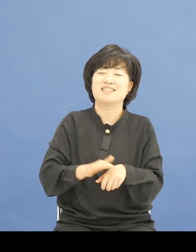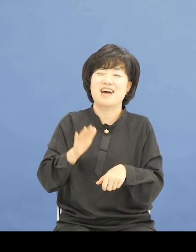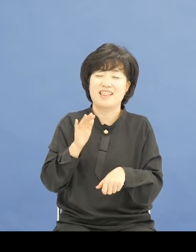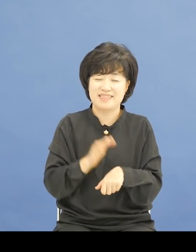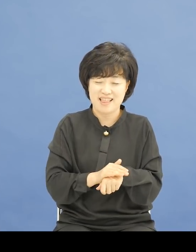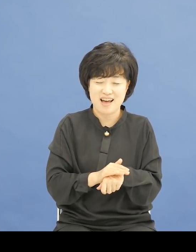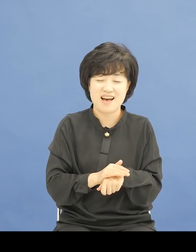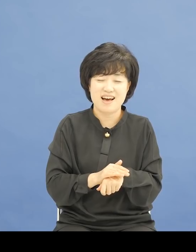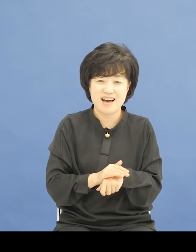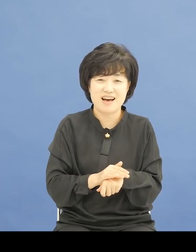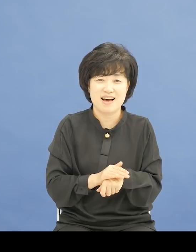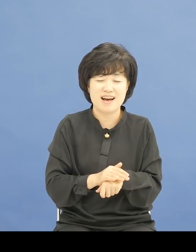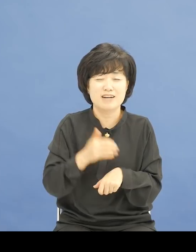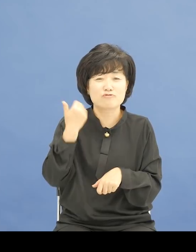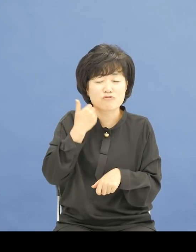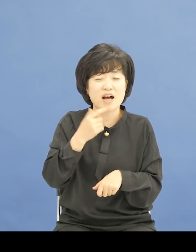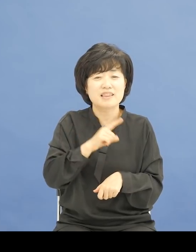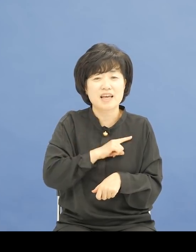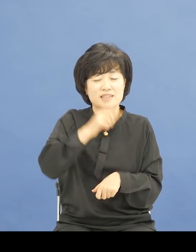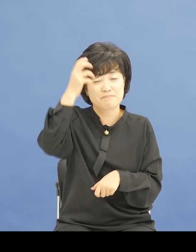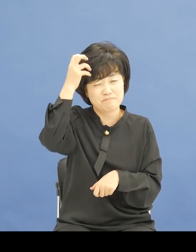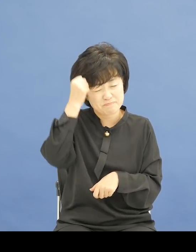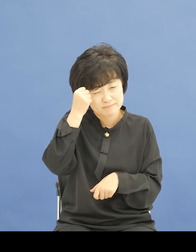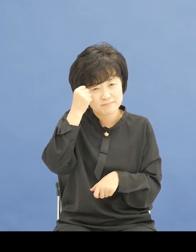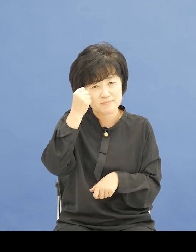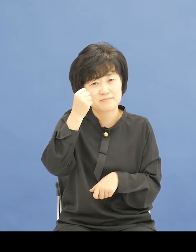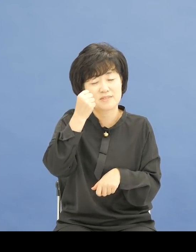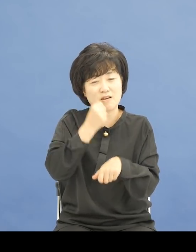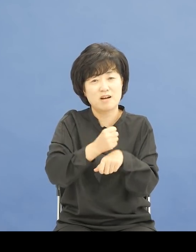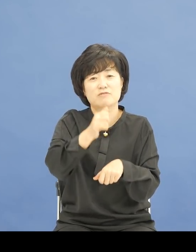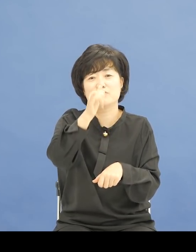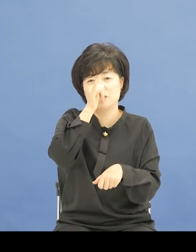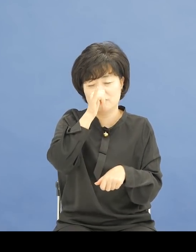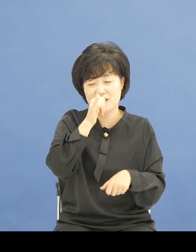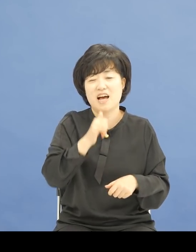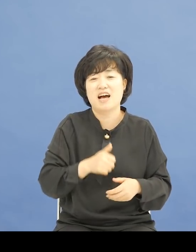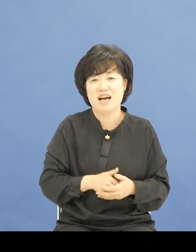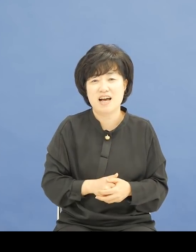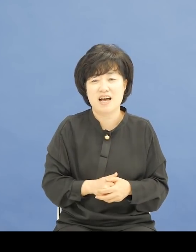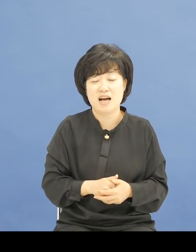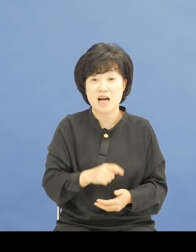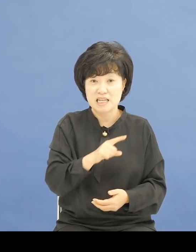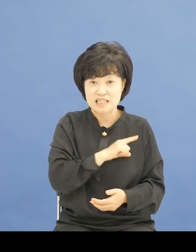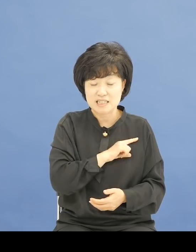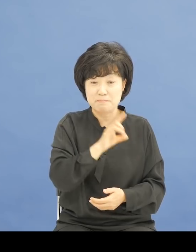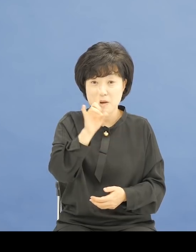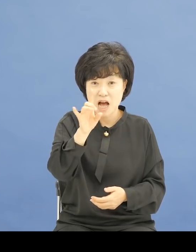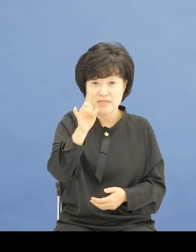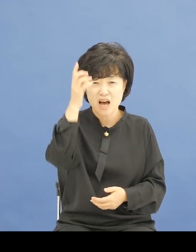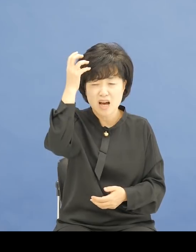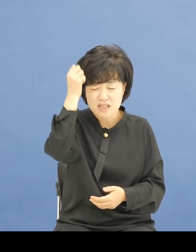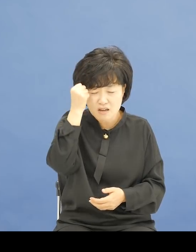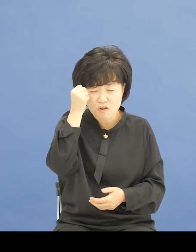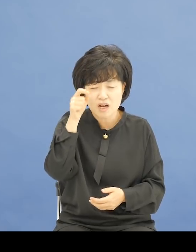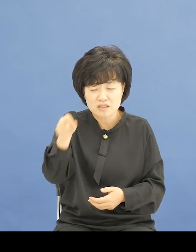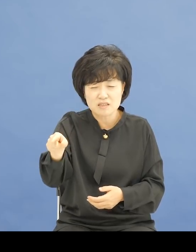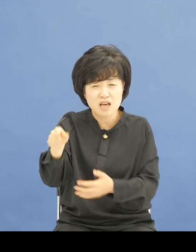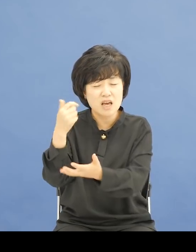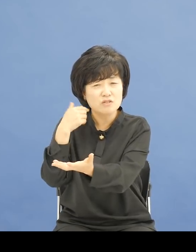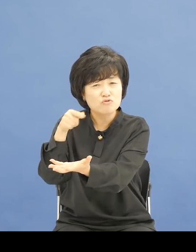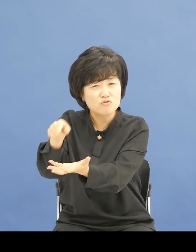태어나길 잘했구나 라는 생각이 들었어요. 누가 내 이름을 기억하고 있구나. 네. 그렇게 아 이름 하나 기억해 주는 게